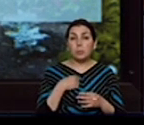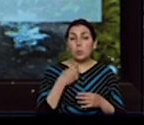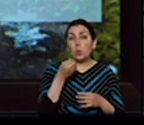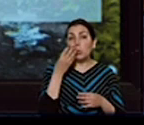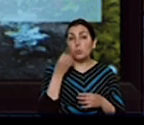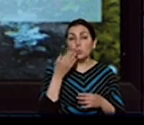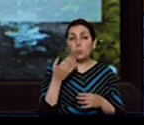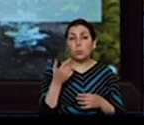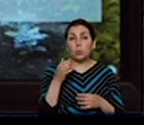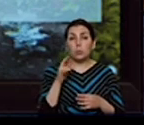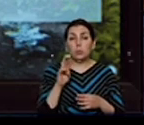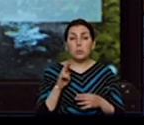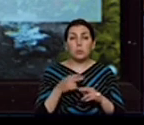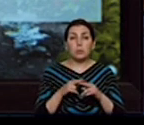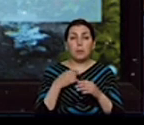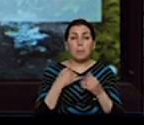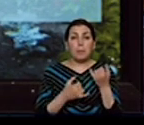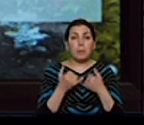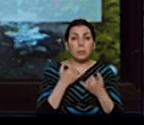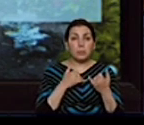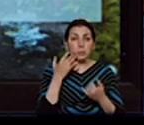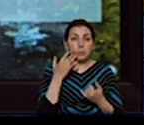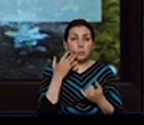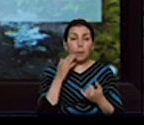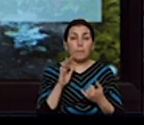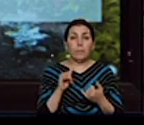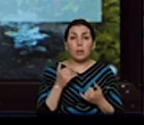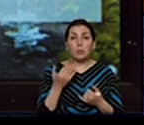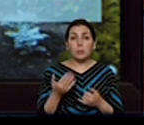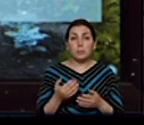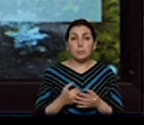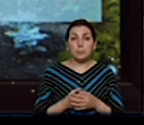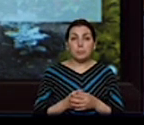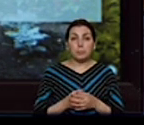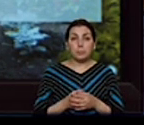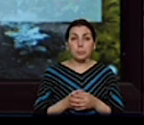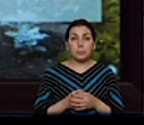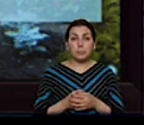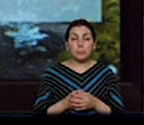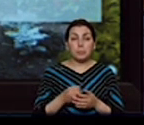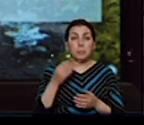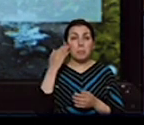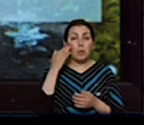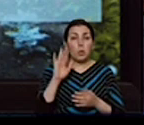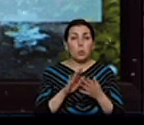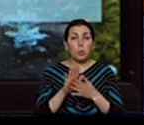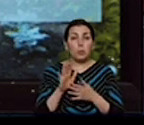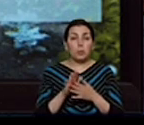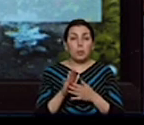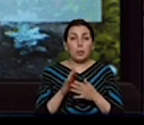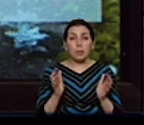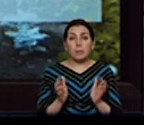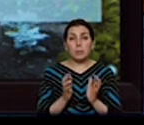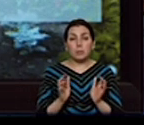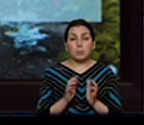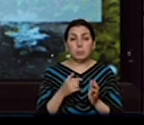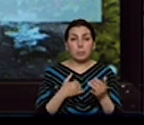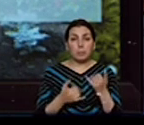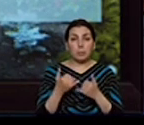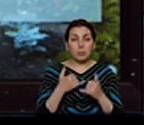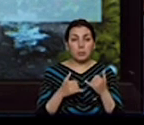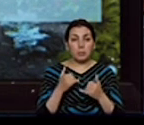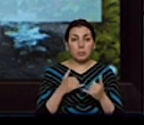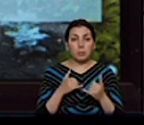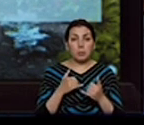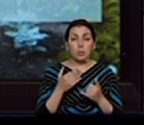mana shu gulzordagi gullarni doimo parvarish qilamiz va ularni begona o'tlardan asrab